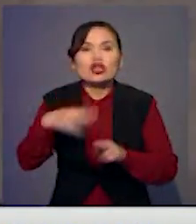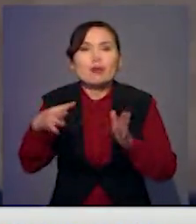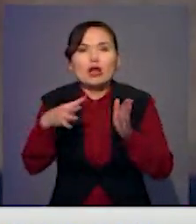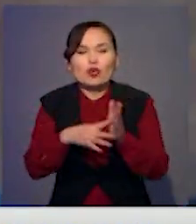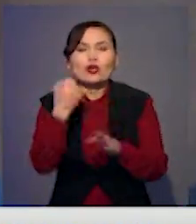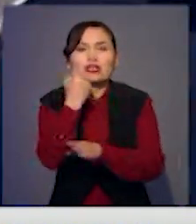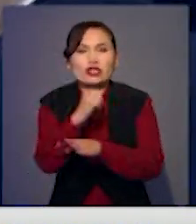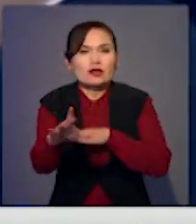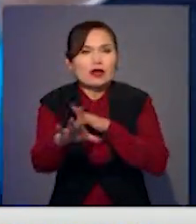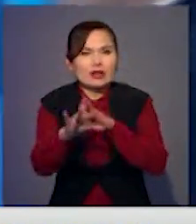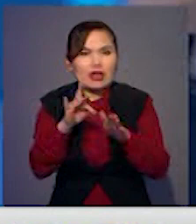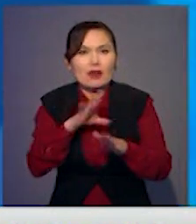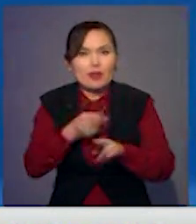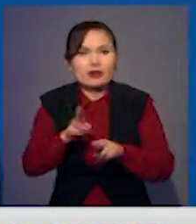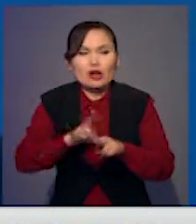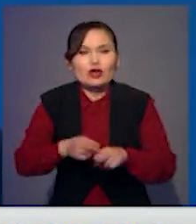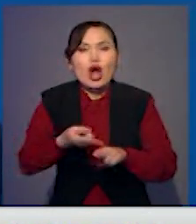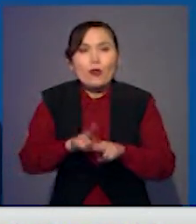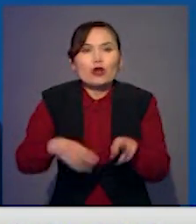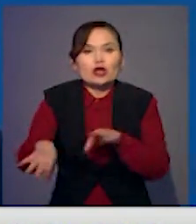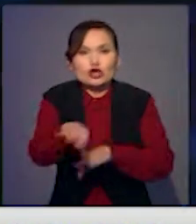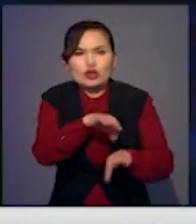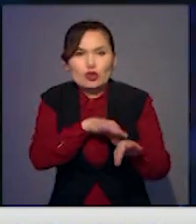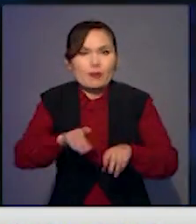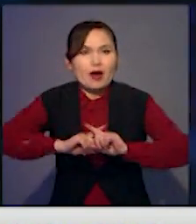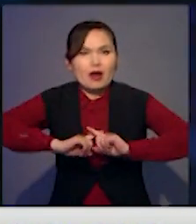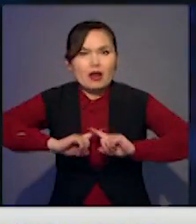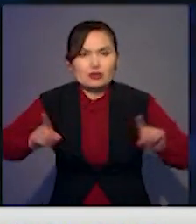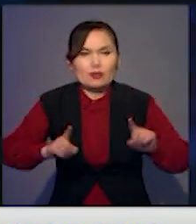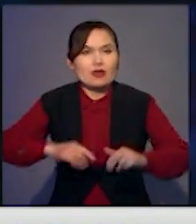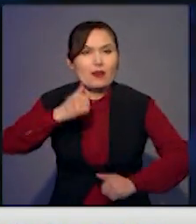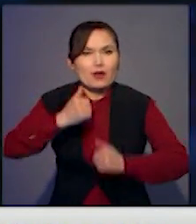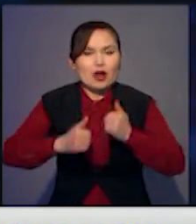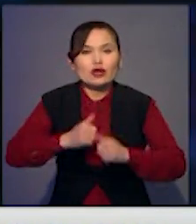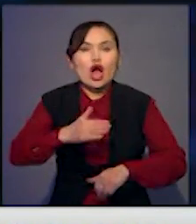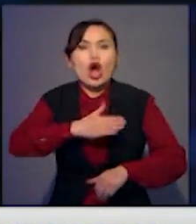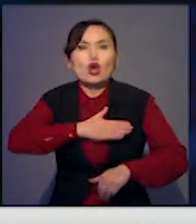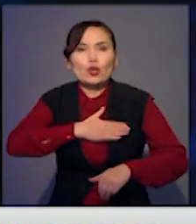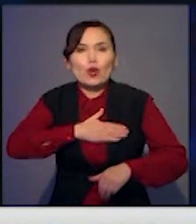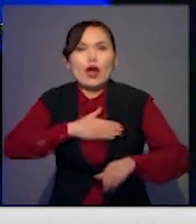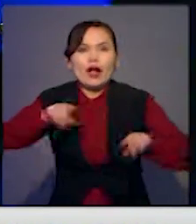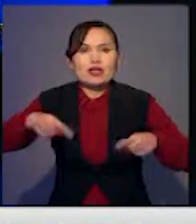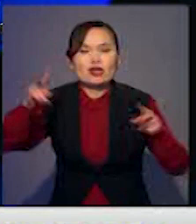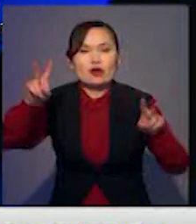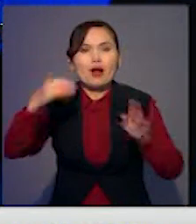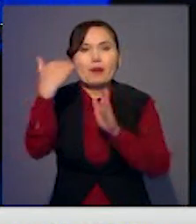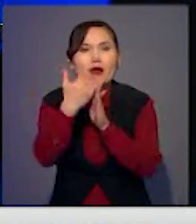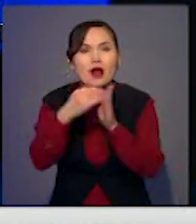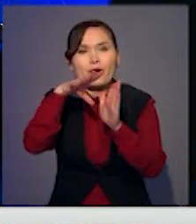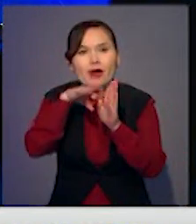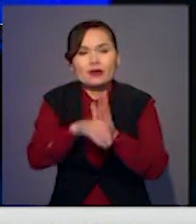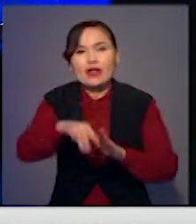ғана жеңімпаз деп танылып отыр. Шынында бұл жобаның жөні бөлек. Президент пәрменімен рухани жаңғыру бағдарламасы аясында ұйымдастырылып